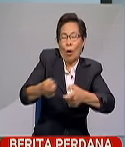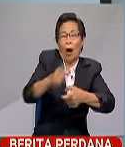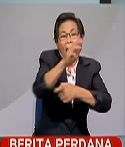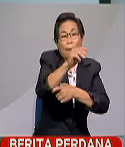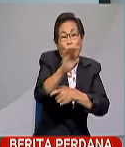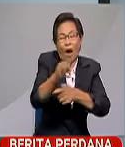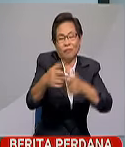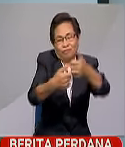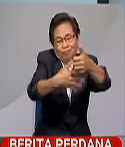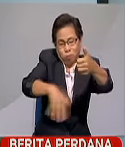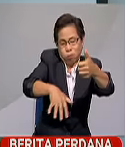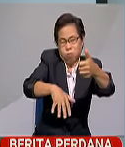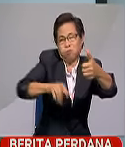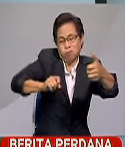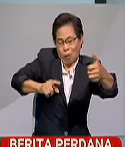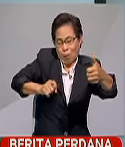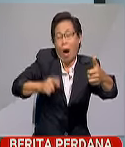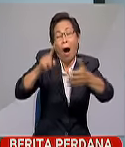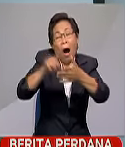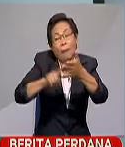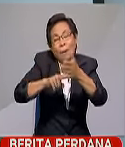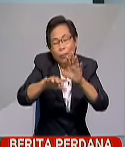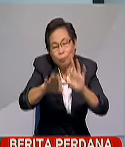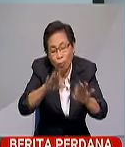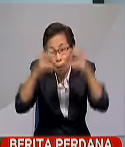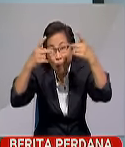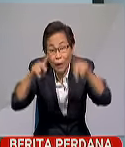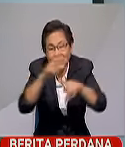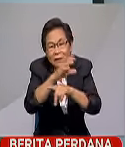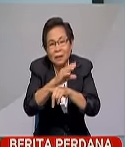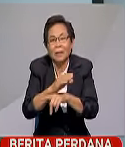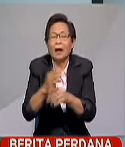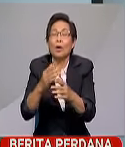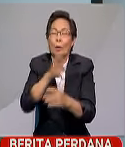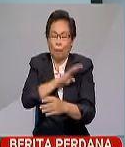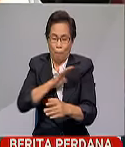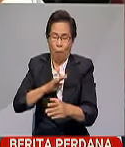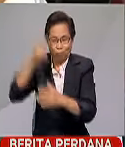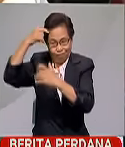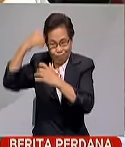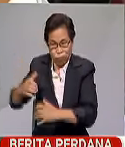Incorporated, and then any appointment will have to go through the board as well as MOF.